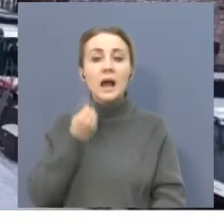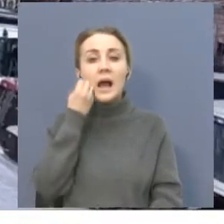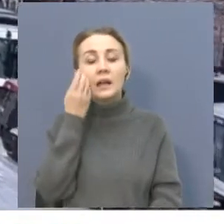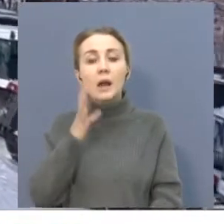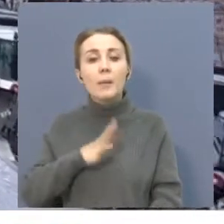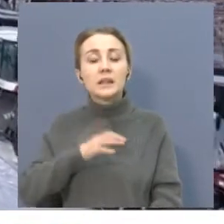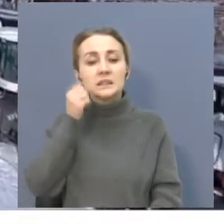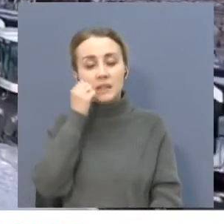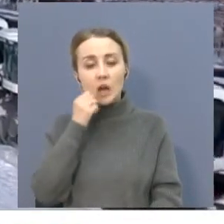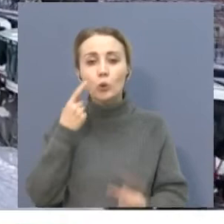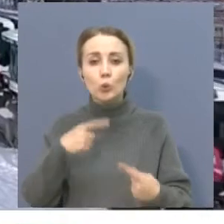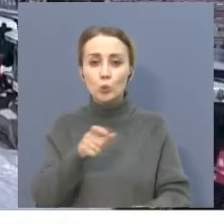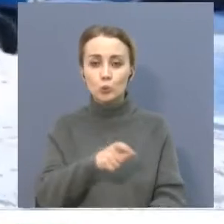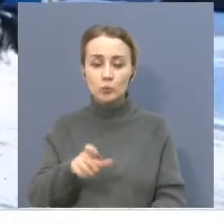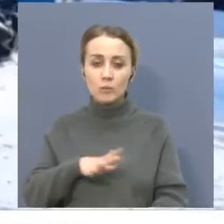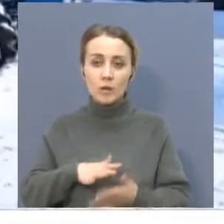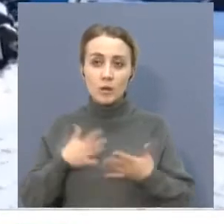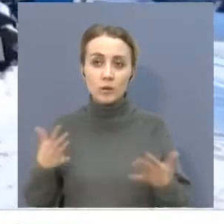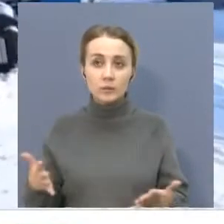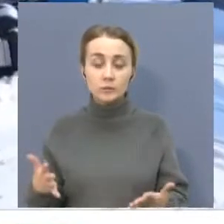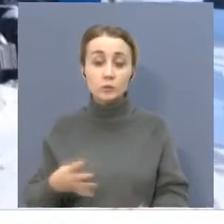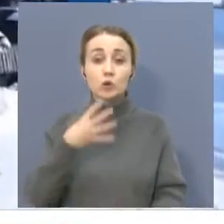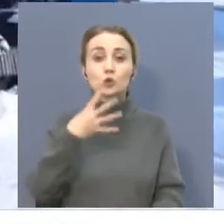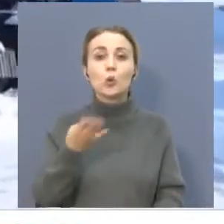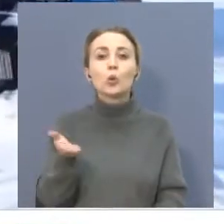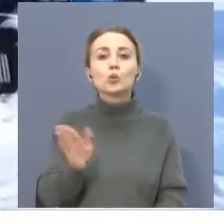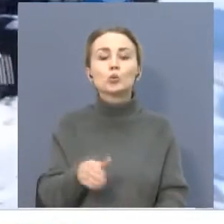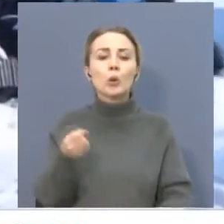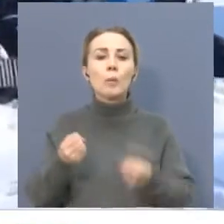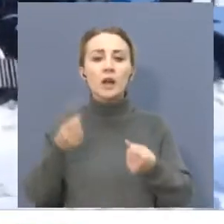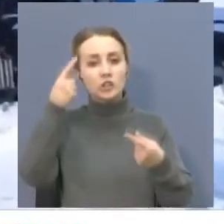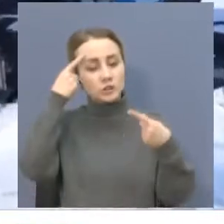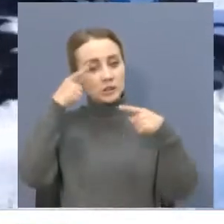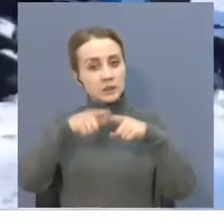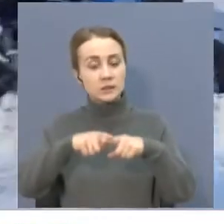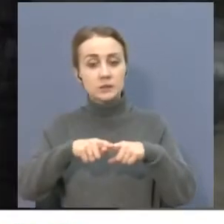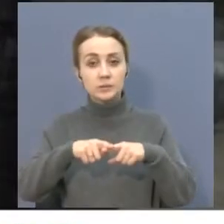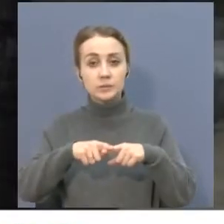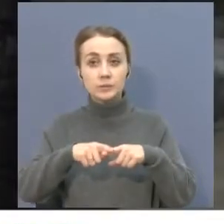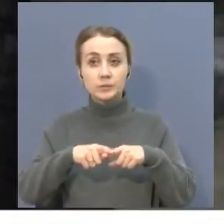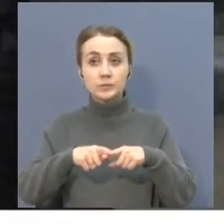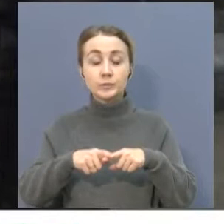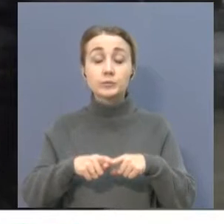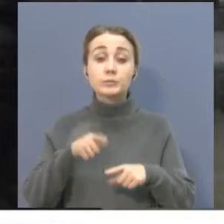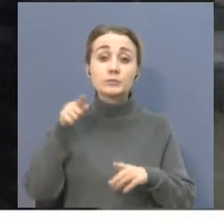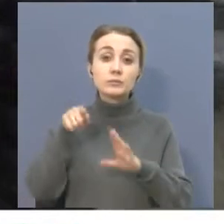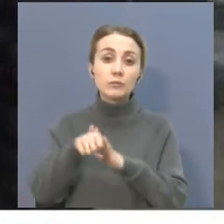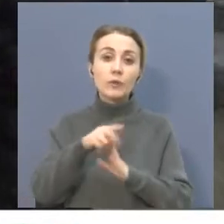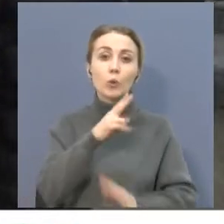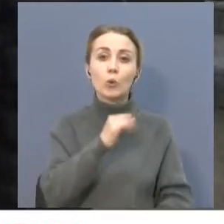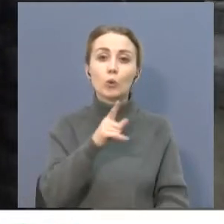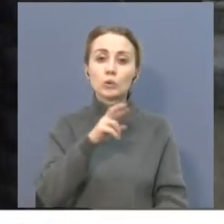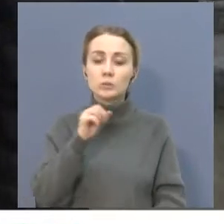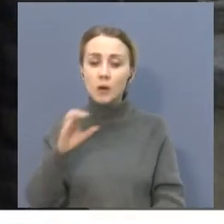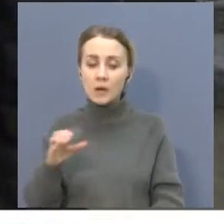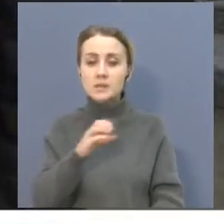автопаркінде техниканың түр-түрі бар. Бұл жерде тракторлар жөндейтін цех, жылыту қондырғылары мен екі гаражда орналастырылған. Өңірдің